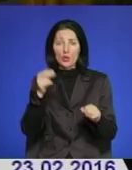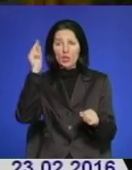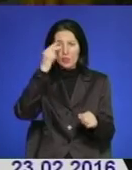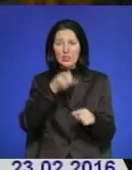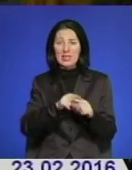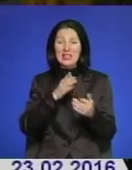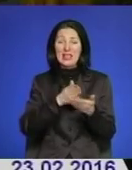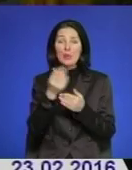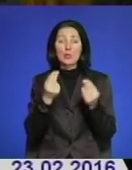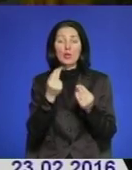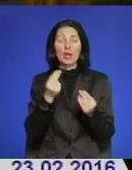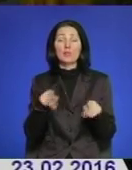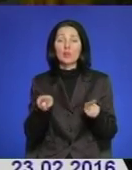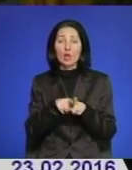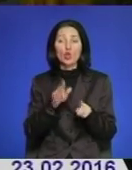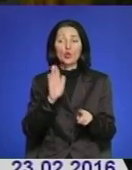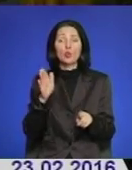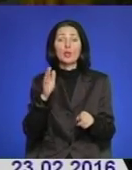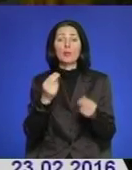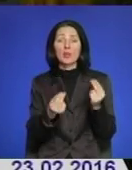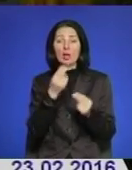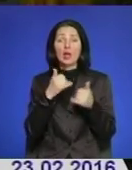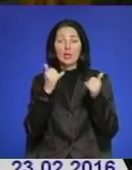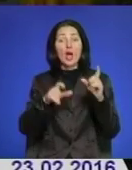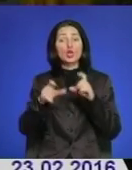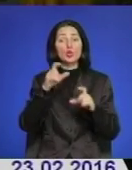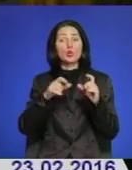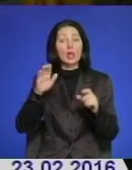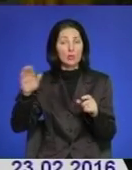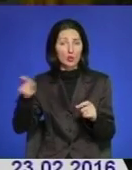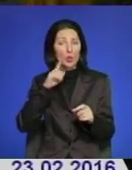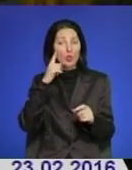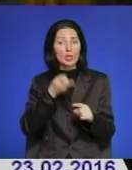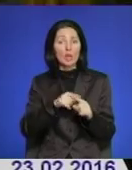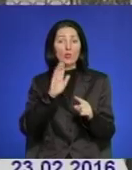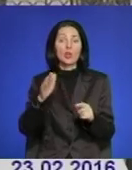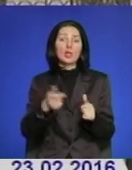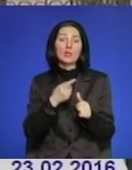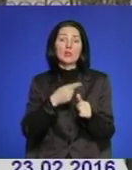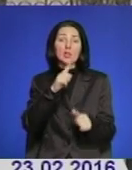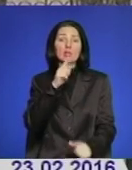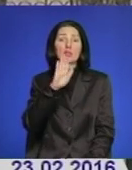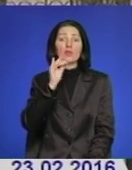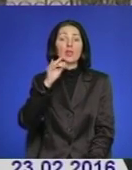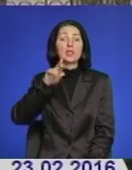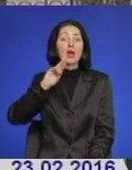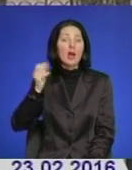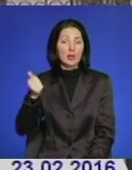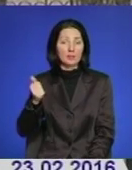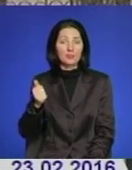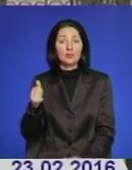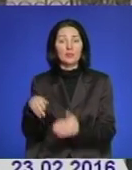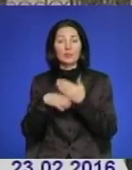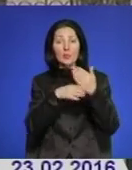І само собою, що буде впроваджена гра і для студентської молоді, яка б називатися «Звитяга». Допомагає підготувати дітей до